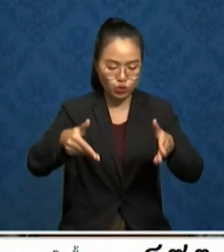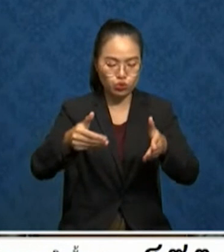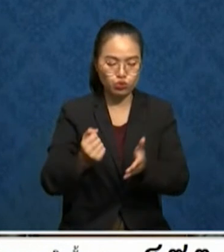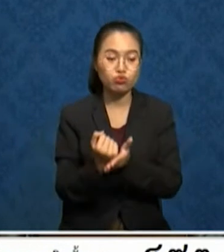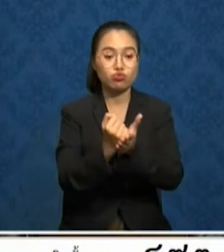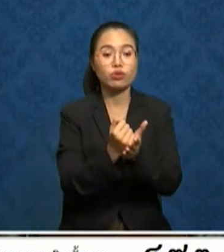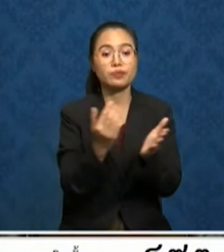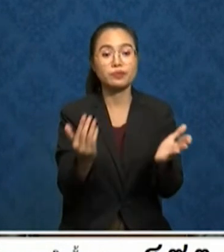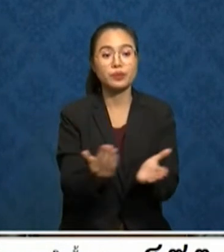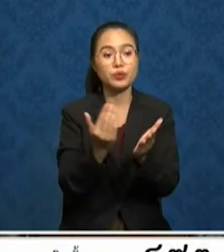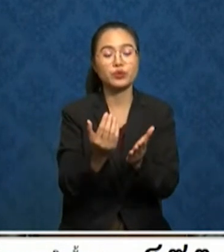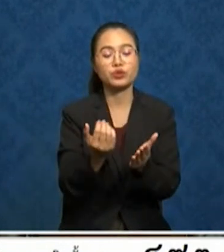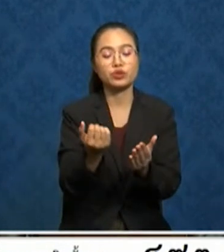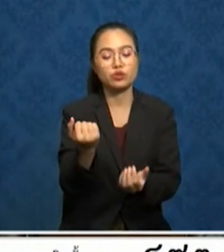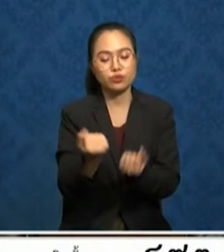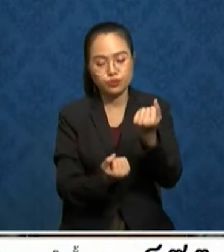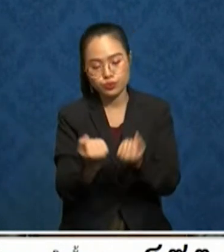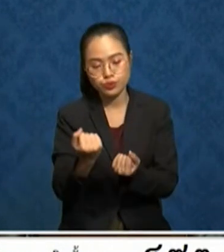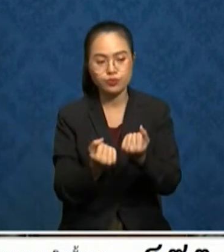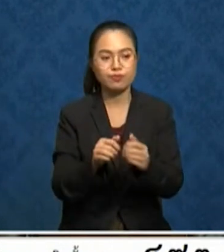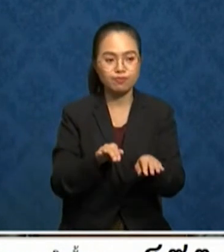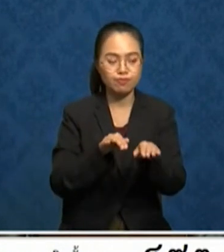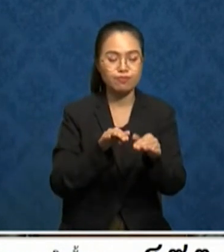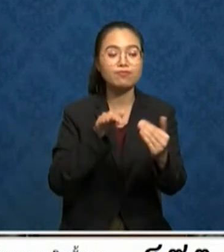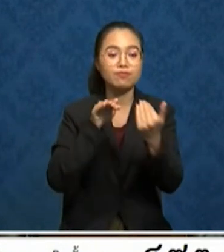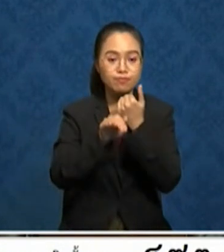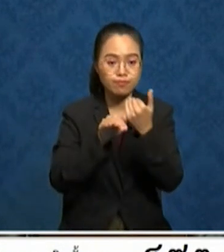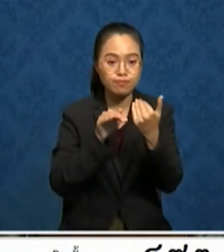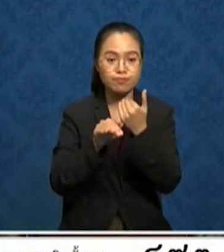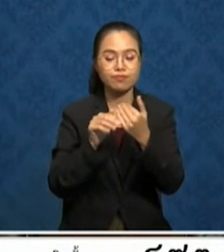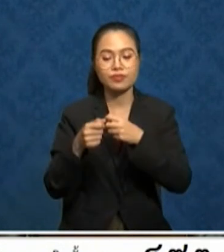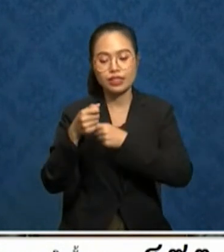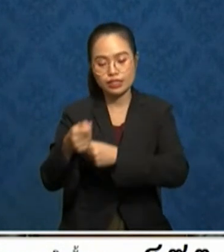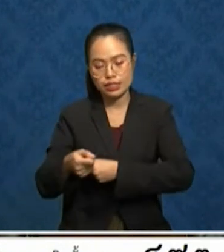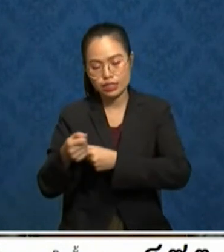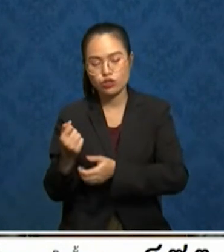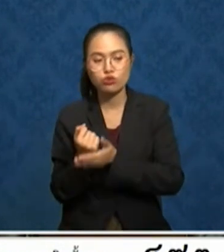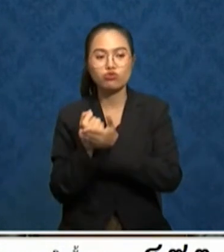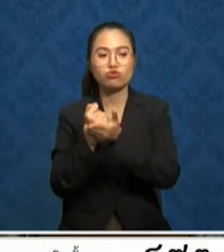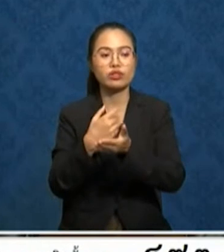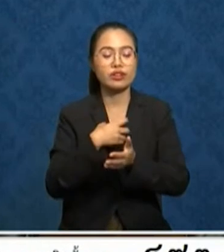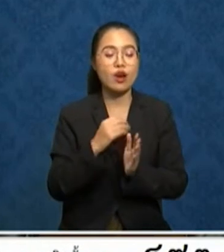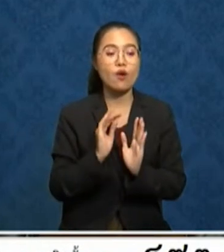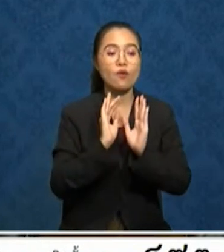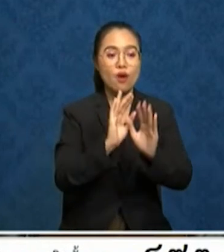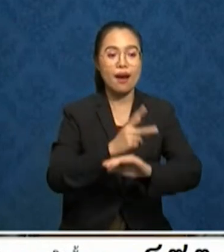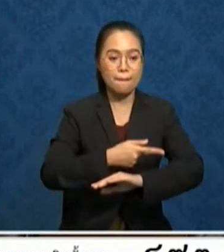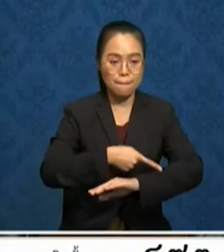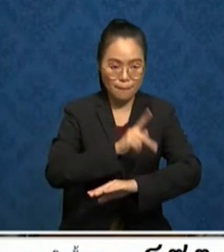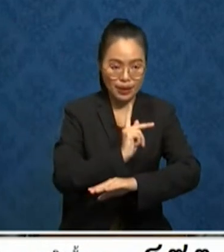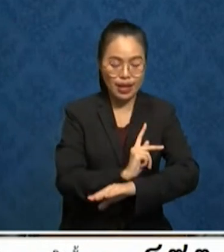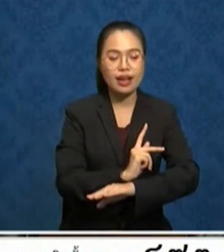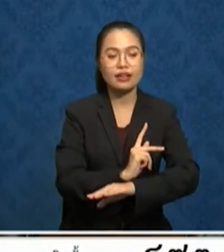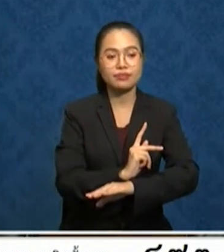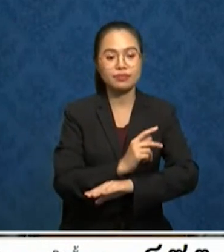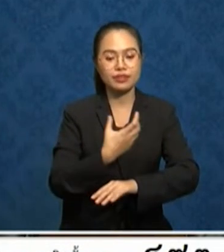ริมความสะดวกในการขนส่งสินค้าแล้วก็พื้นที่การเกษตรบริเวณใกล้เคียงด้วยขอฝากท่านประธานถึงกรมทางหลวงให้ช่ว